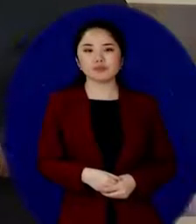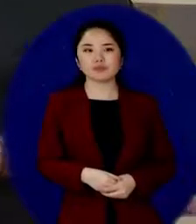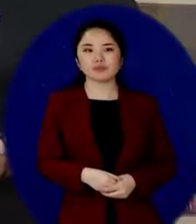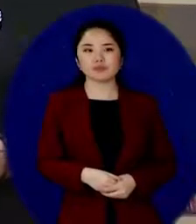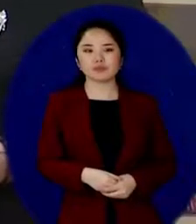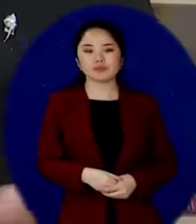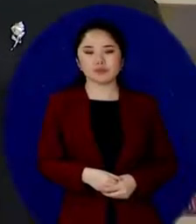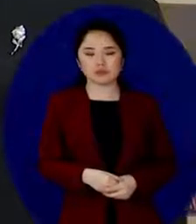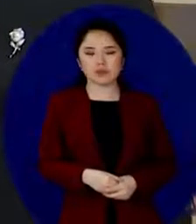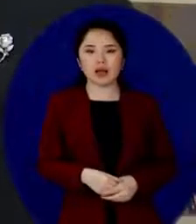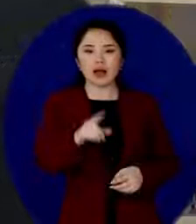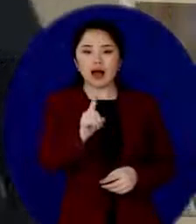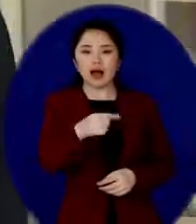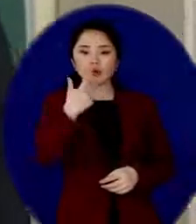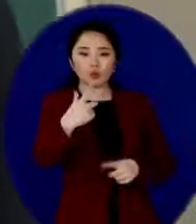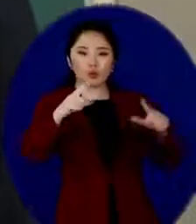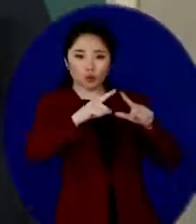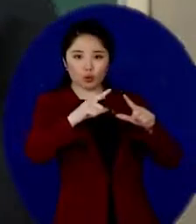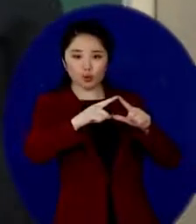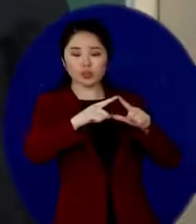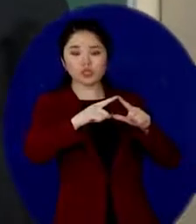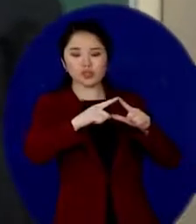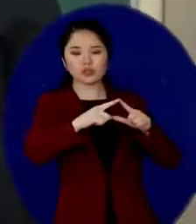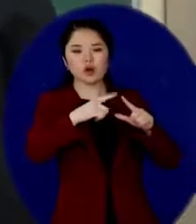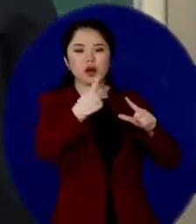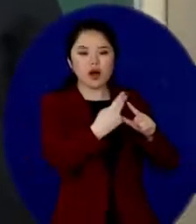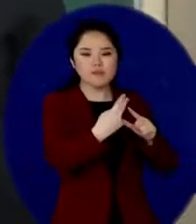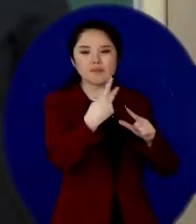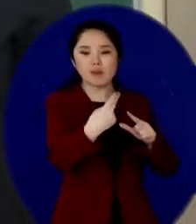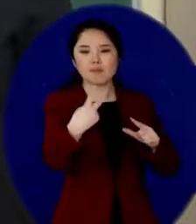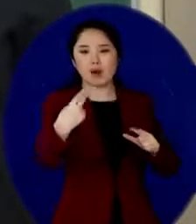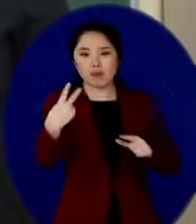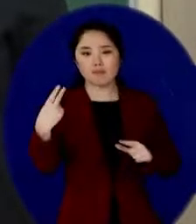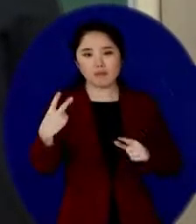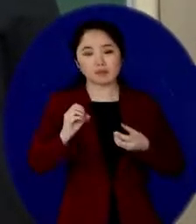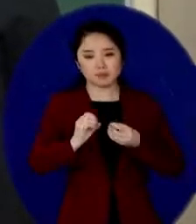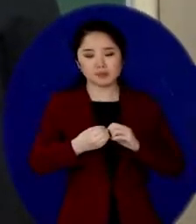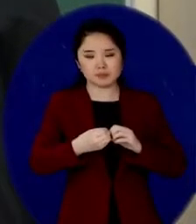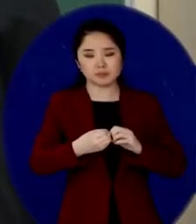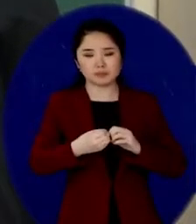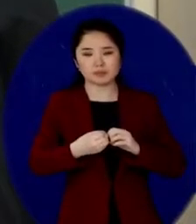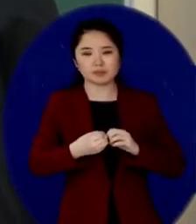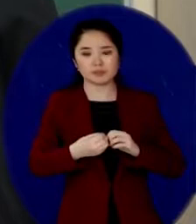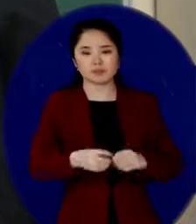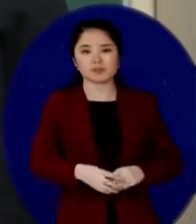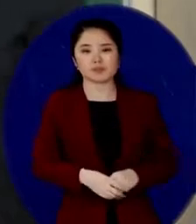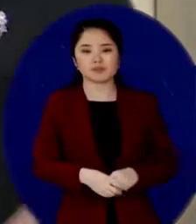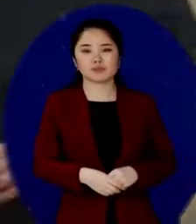Багш нь 13 гурвалжныг 2-2-оор нь багцлсан.